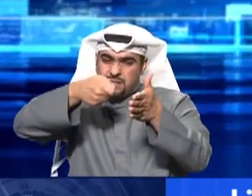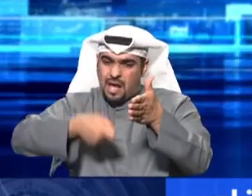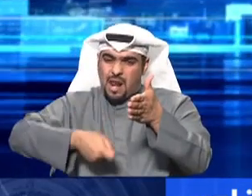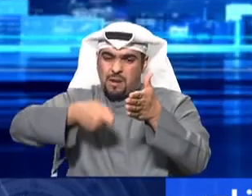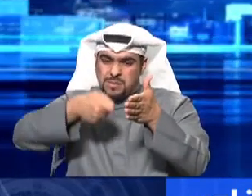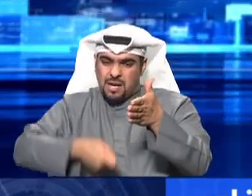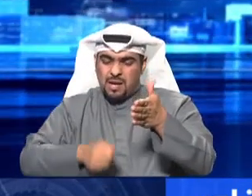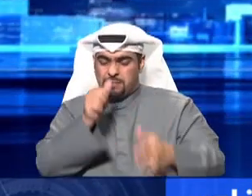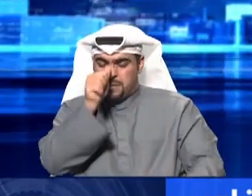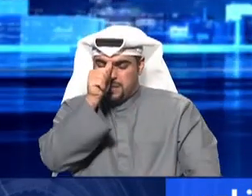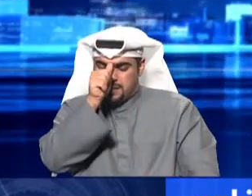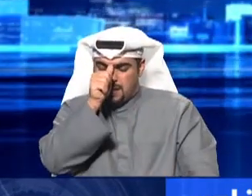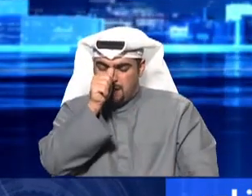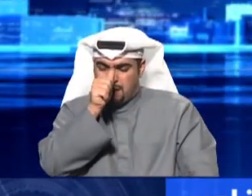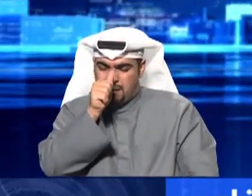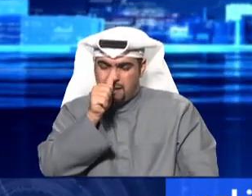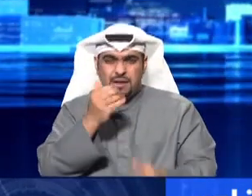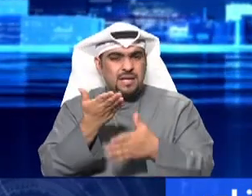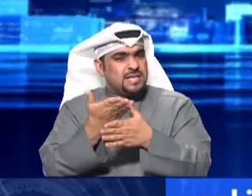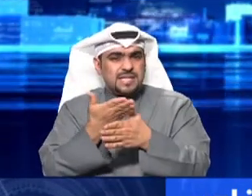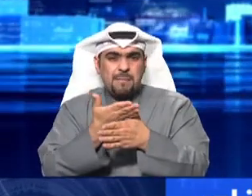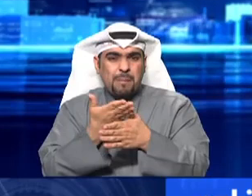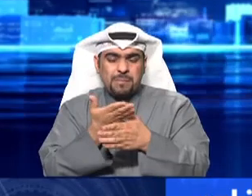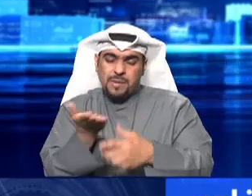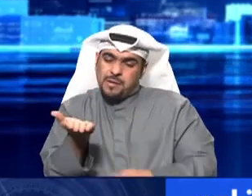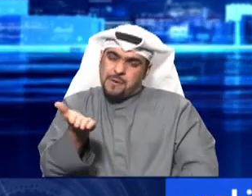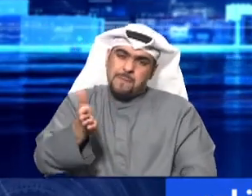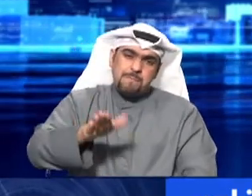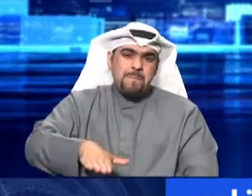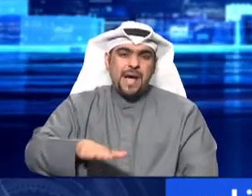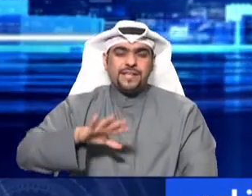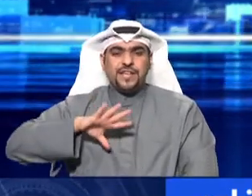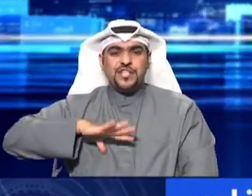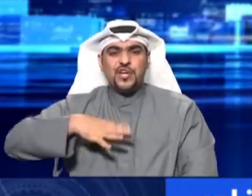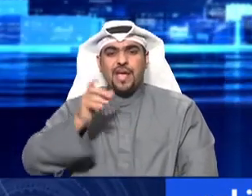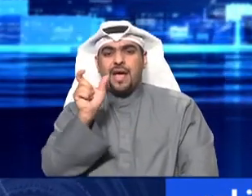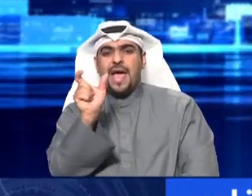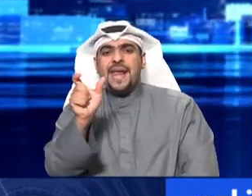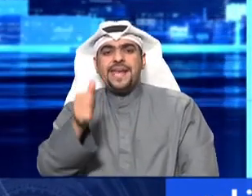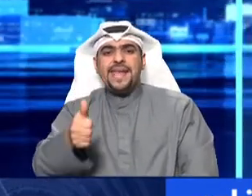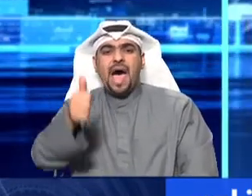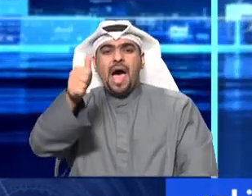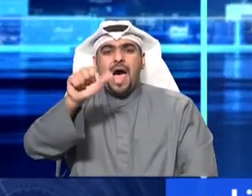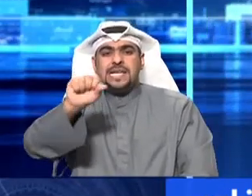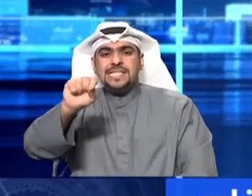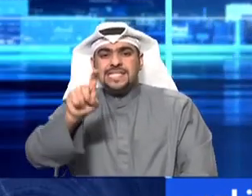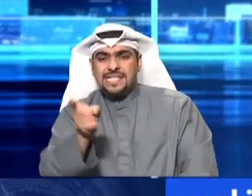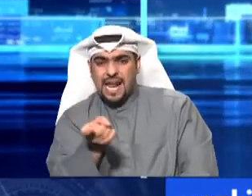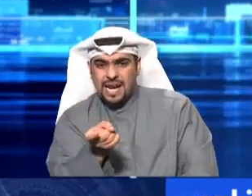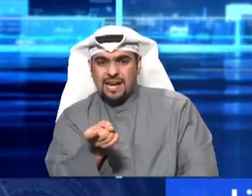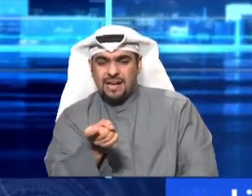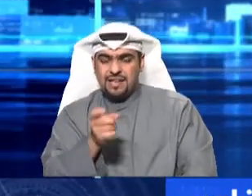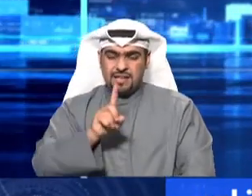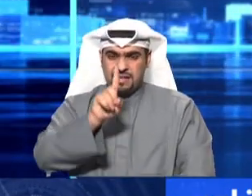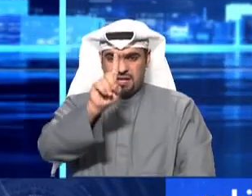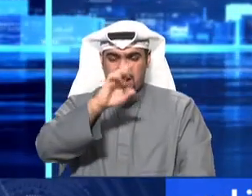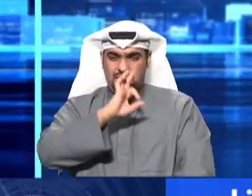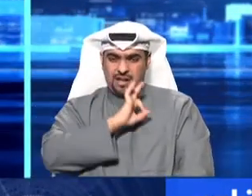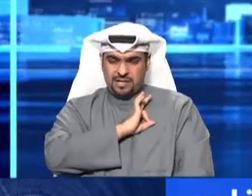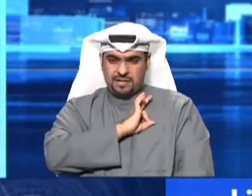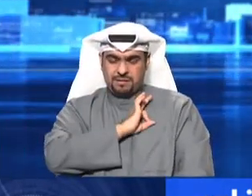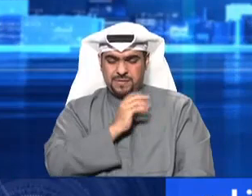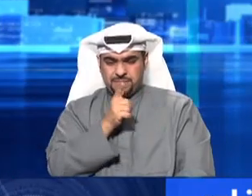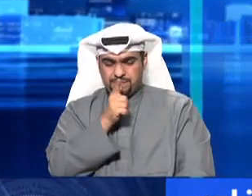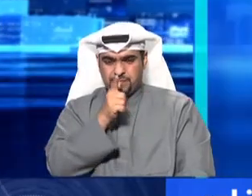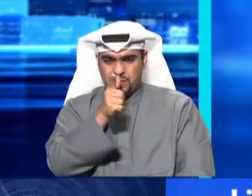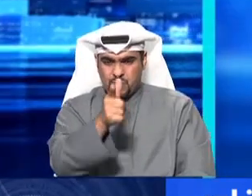المغفور له بإذن الله تعالى الشيخ ناصر صباح الأحمد الجابر الصباح طيب الله ثراه، متمنيا لسموه حفظه الله